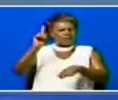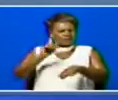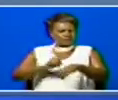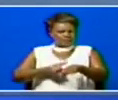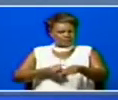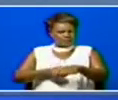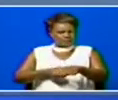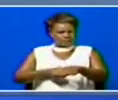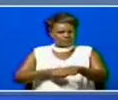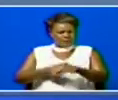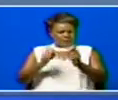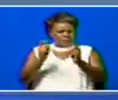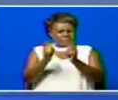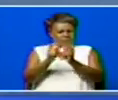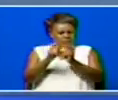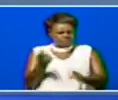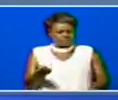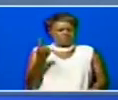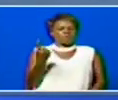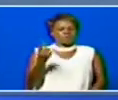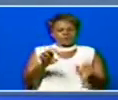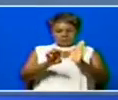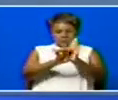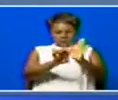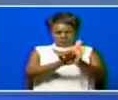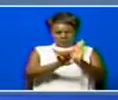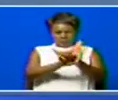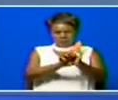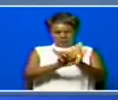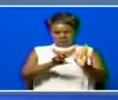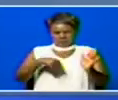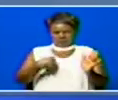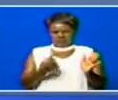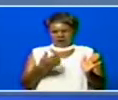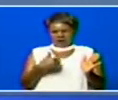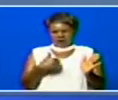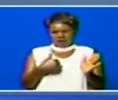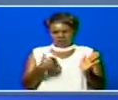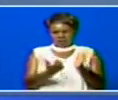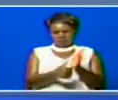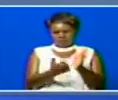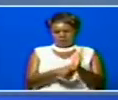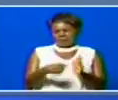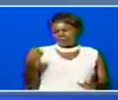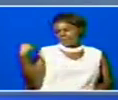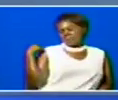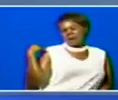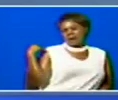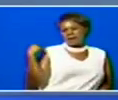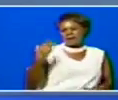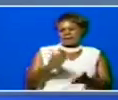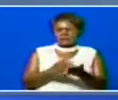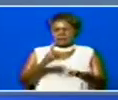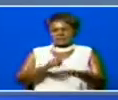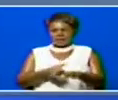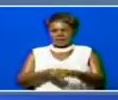mwingine kidonda ile inarudi. For example, like for me, niko na shida ya mgongo. Ambapo sometimes